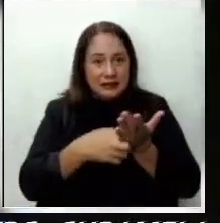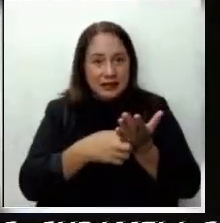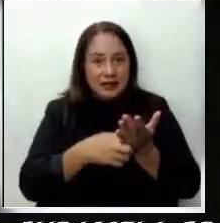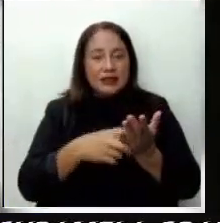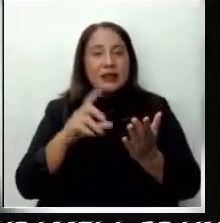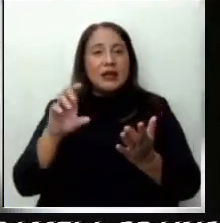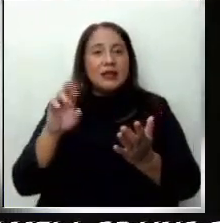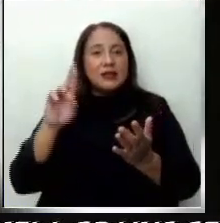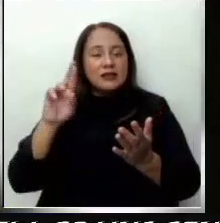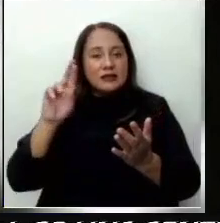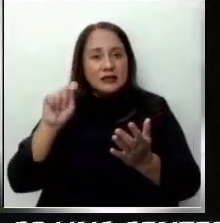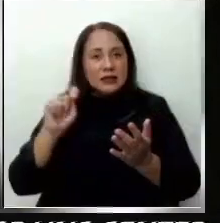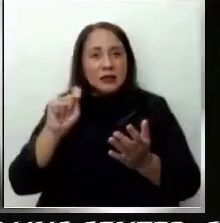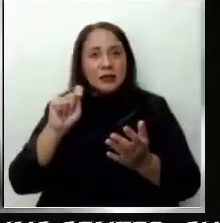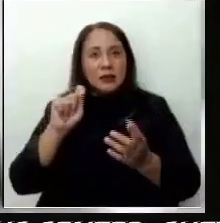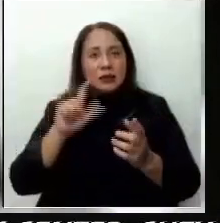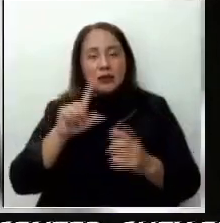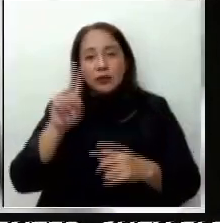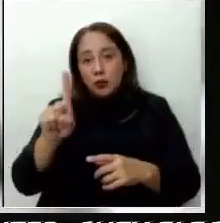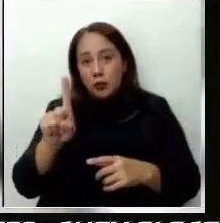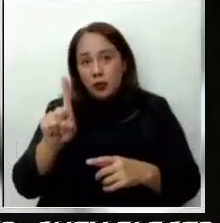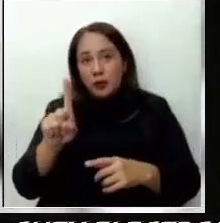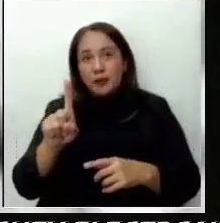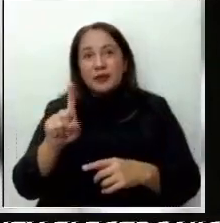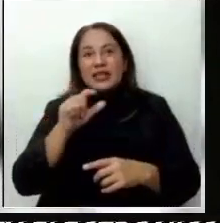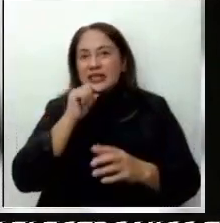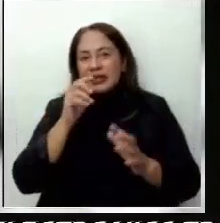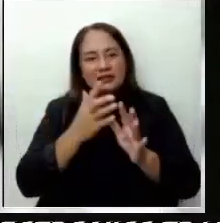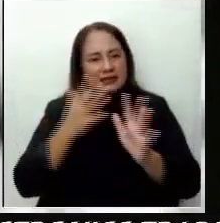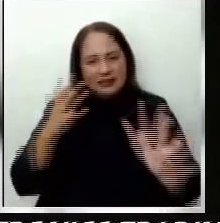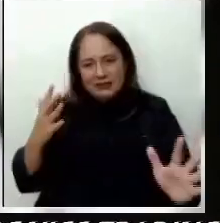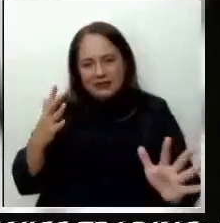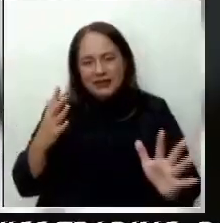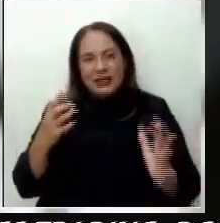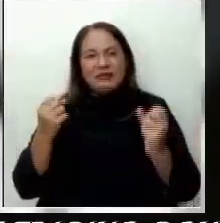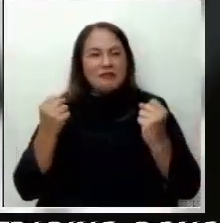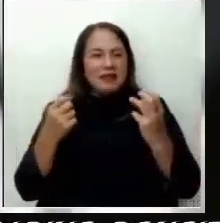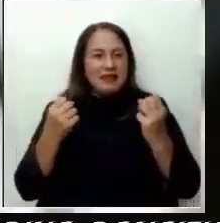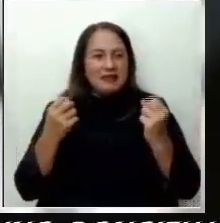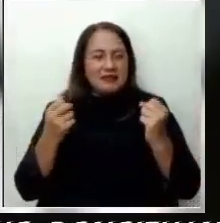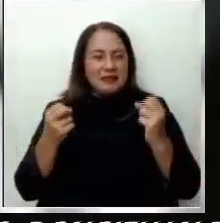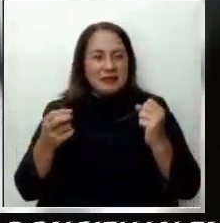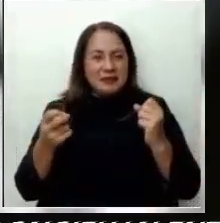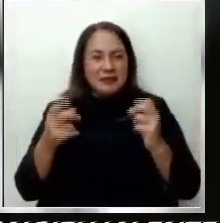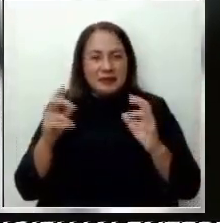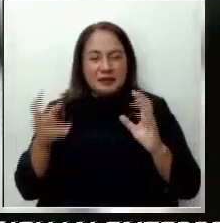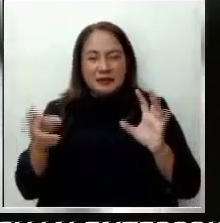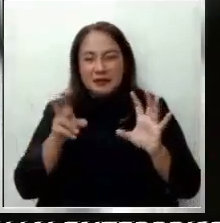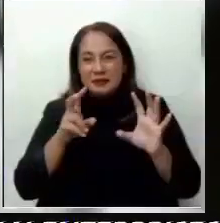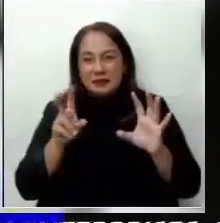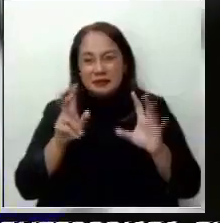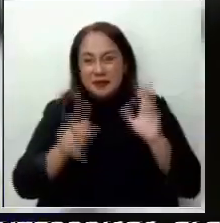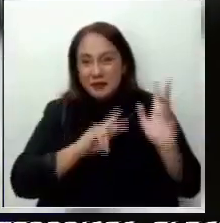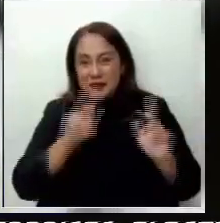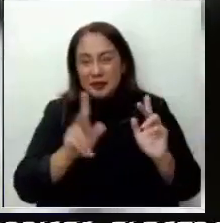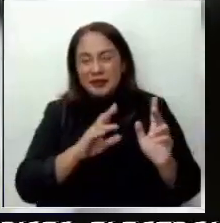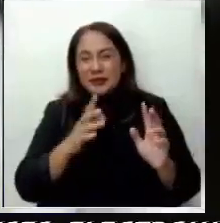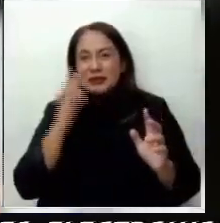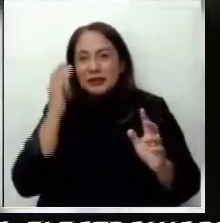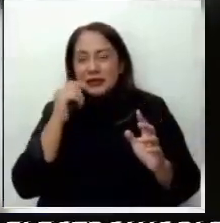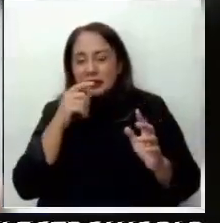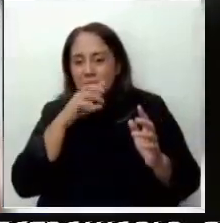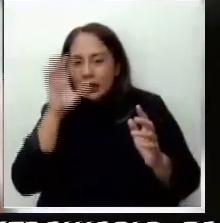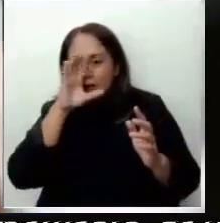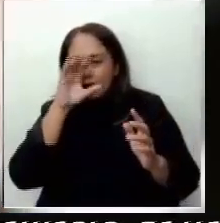Line 1. Sa halip na pumila kayo pag maraming pasahero, punta lang kayo dun sa services. Hanapin nyo yung